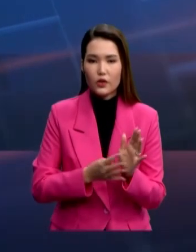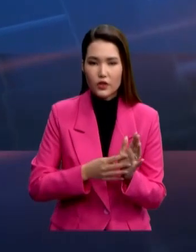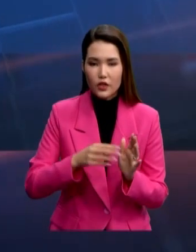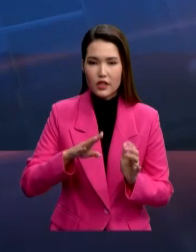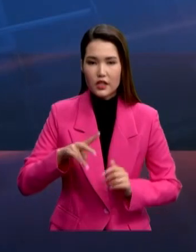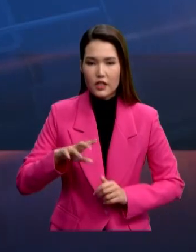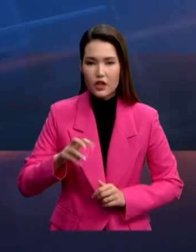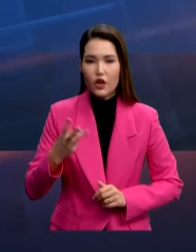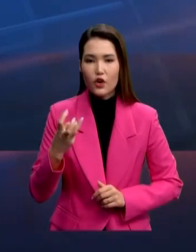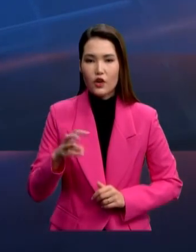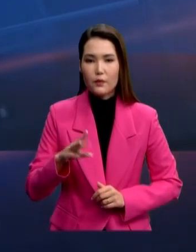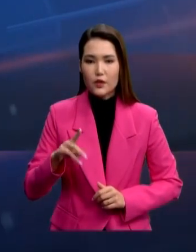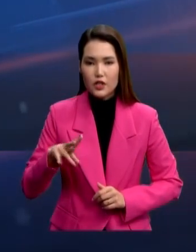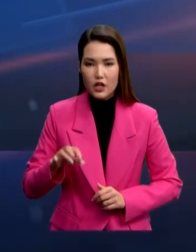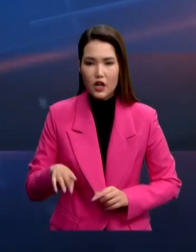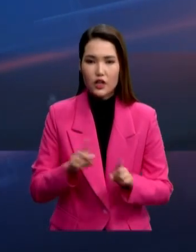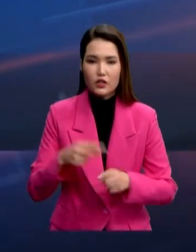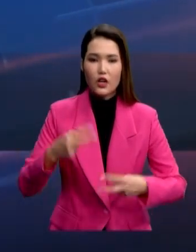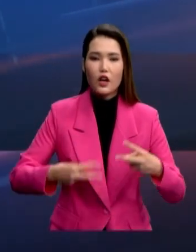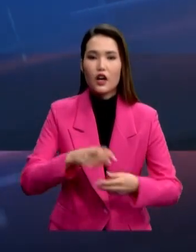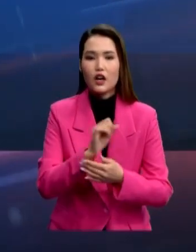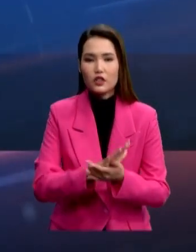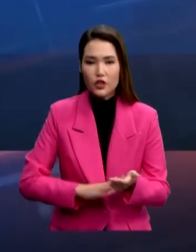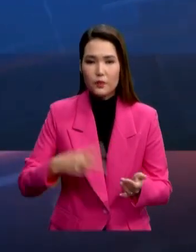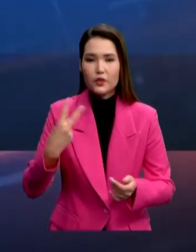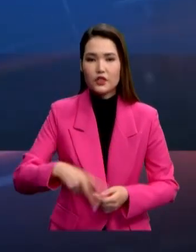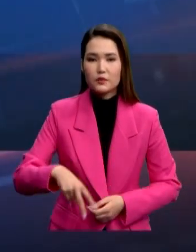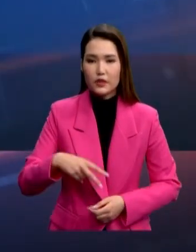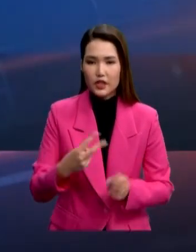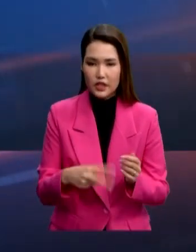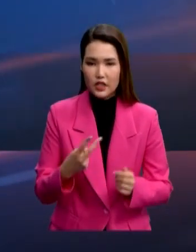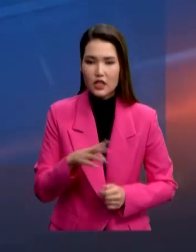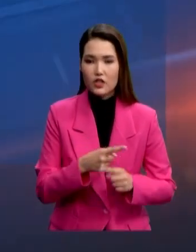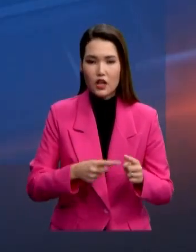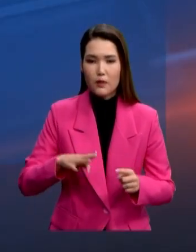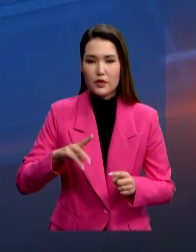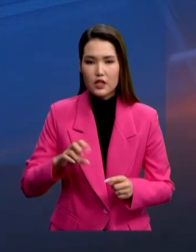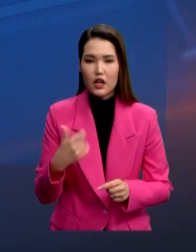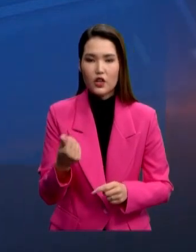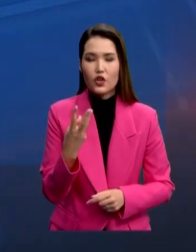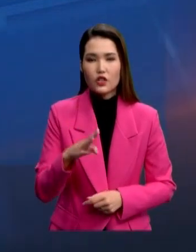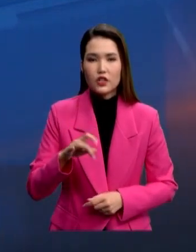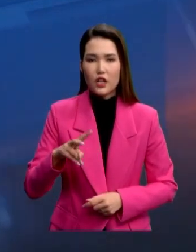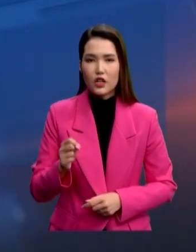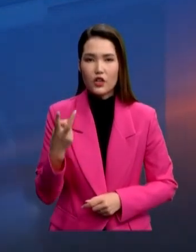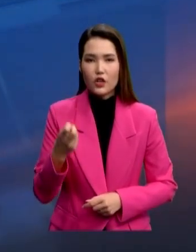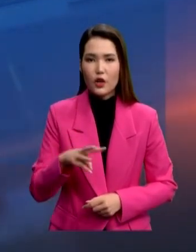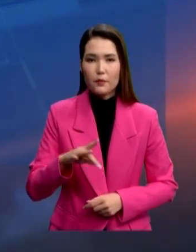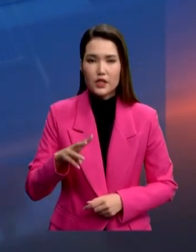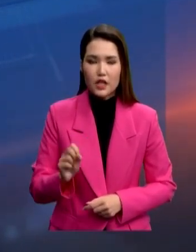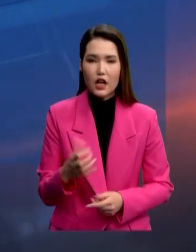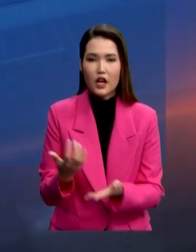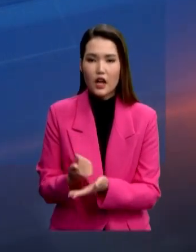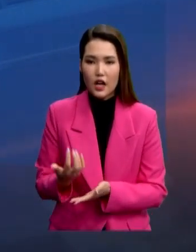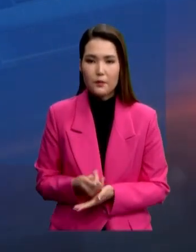миллиард теңге қаражат түседі, ал шығындар одан әлдеқайда көп, 22,5 миллиард. Осылайша қазына 3 триллион 200 миллиард теңге